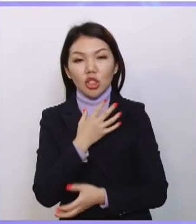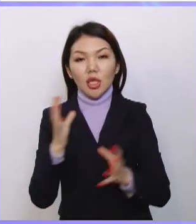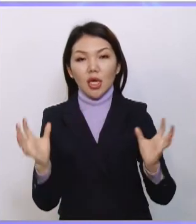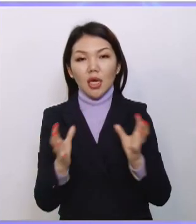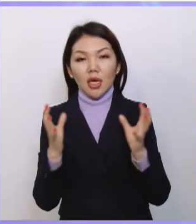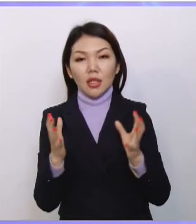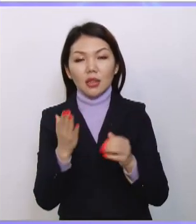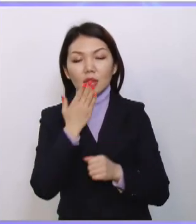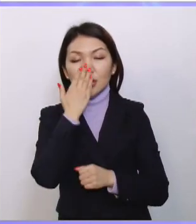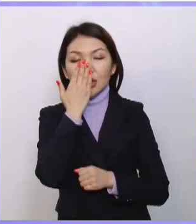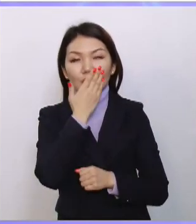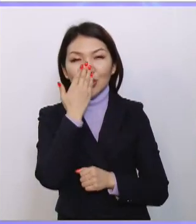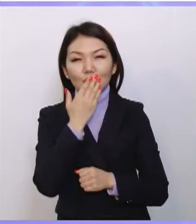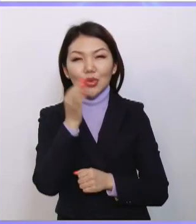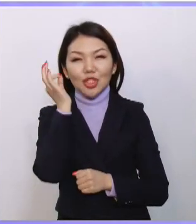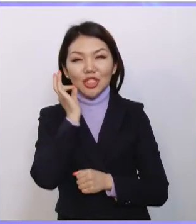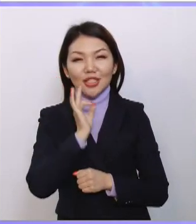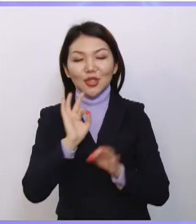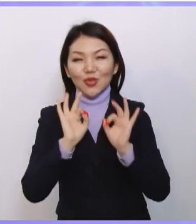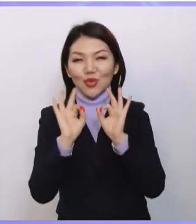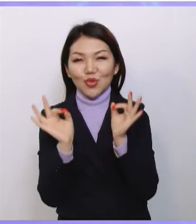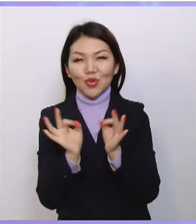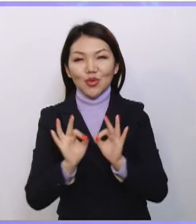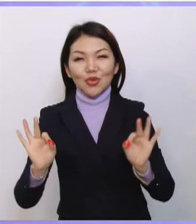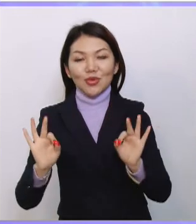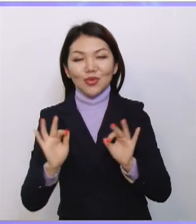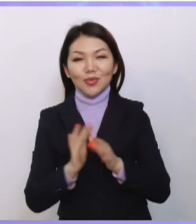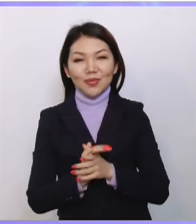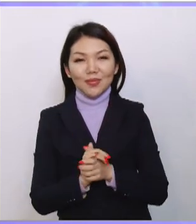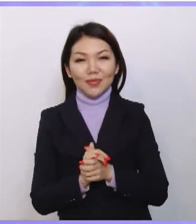Жемиштер жыттуу, ширин, сонун.